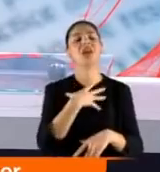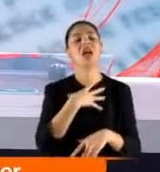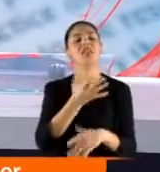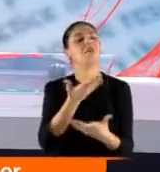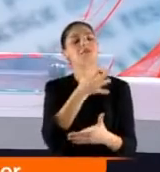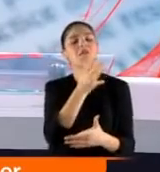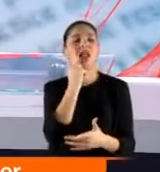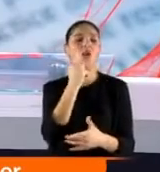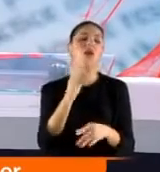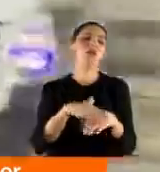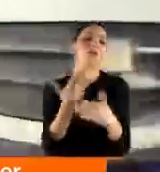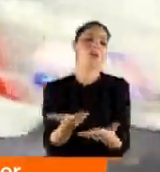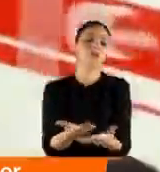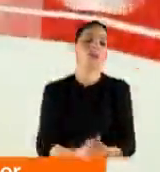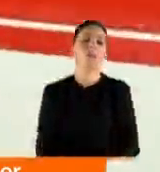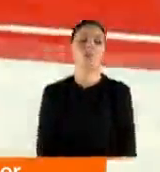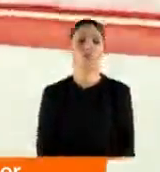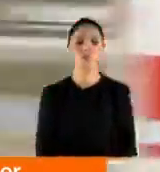okuyorlar.